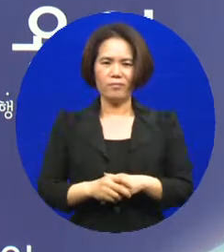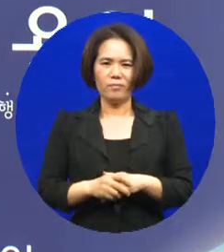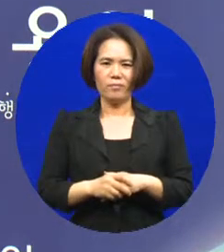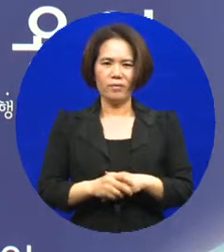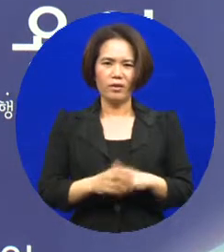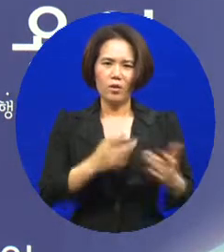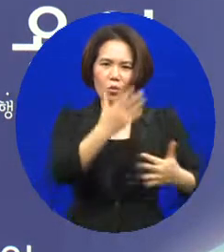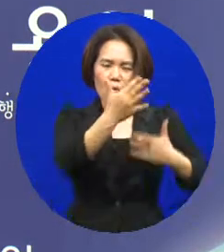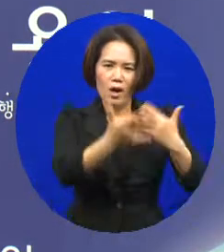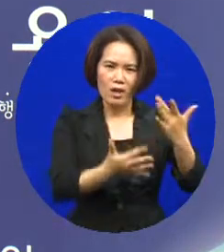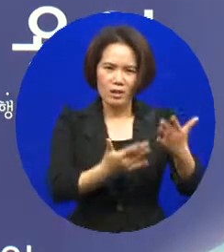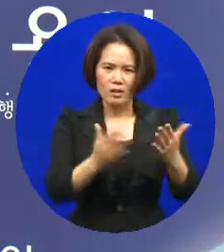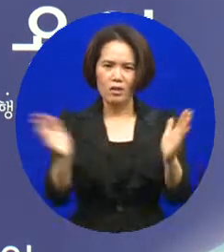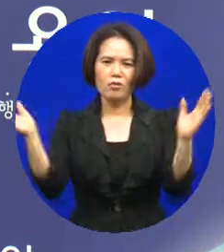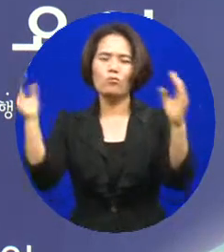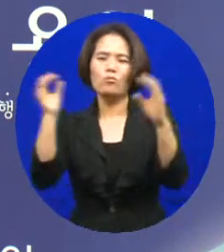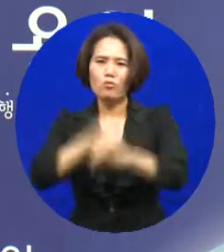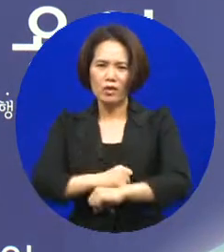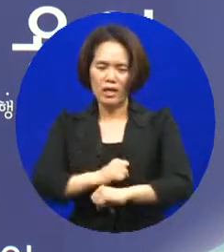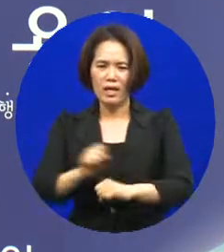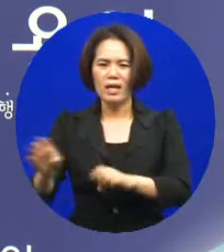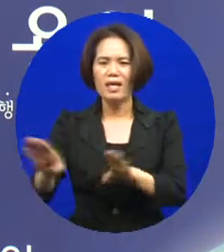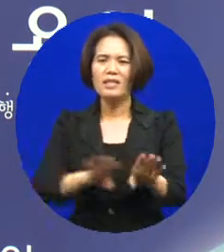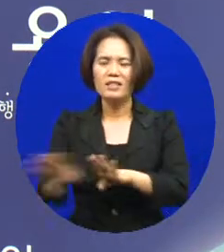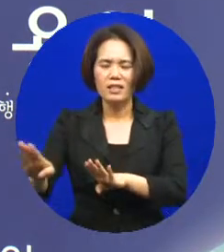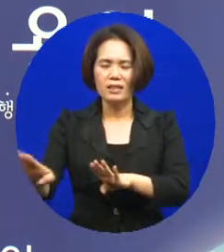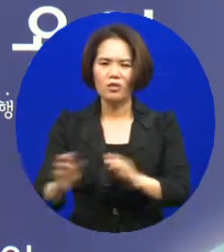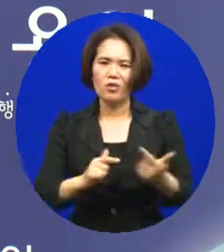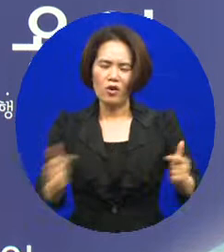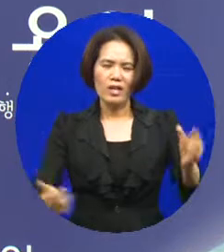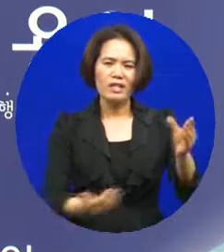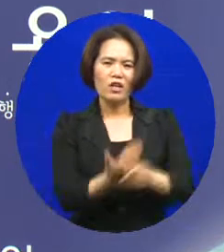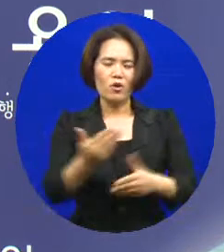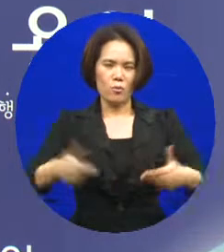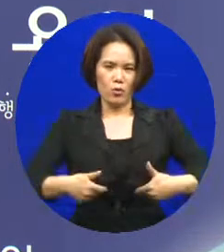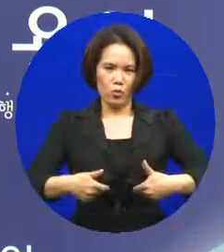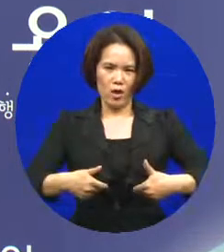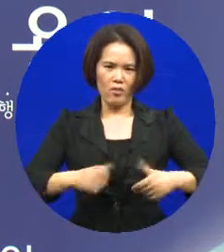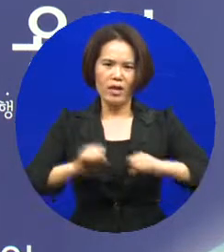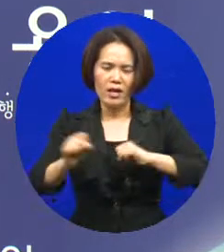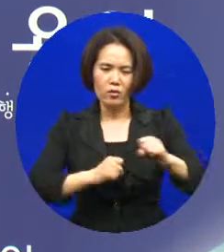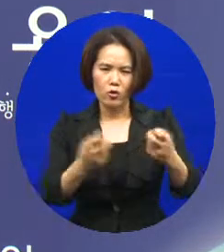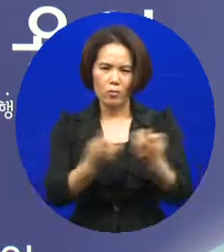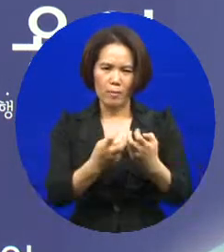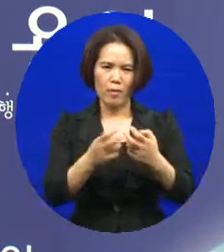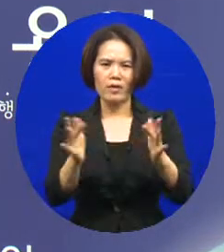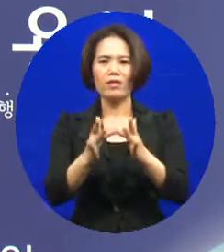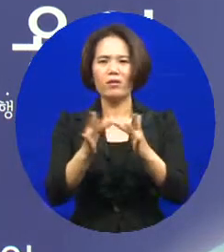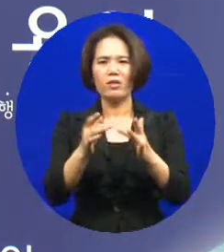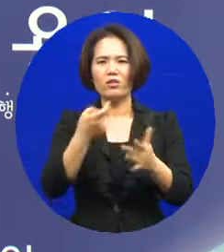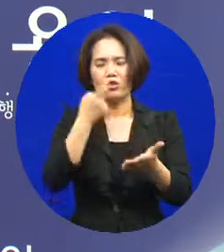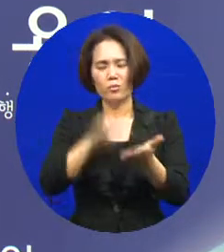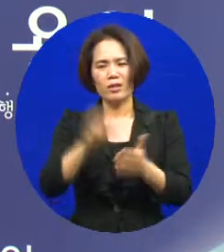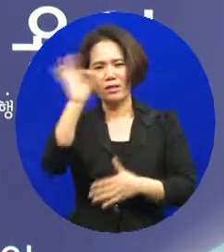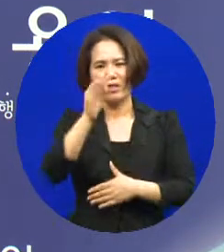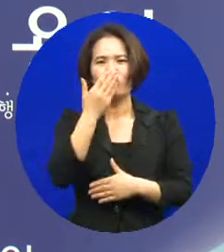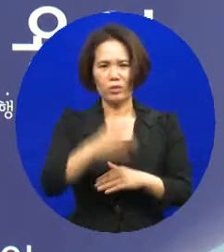같습니다. 화재, 붕괴, 지진, 홍수 등 각각의 상황에 필요한 행동 요령 인터넷에서 쉽게